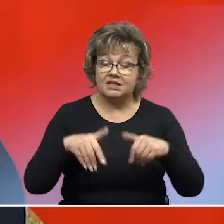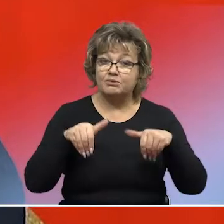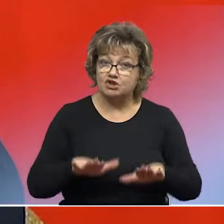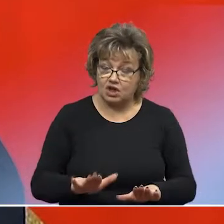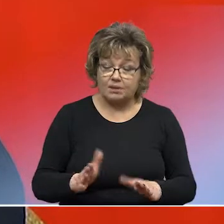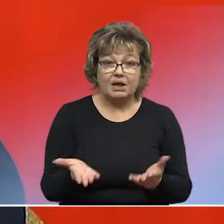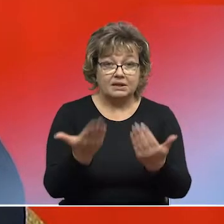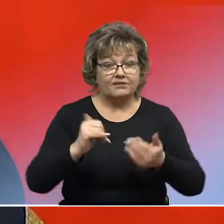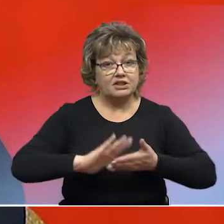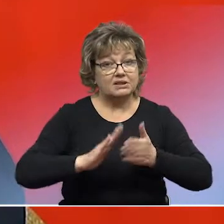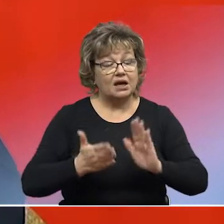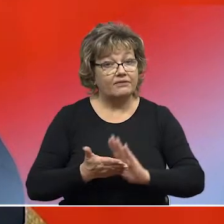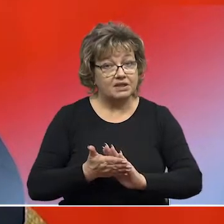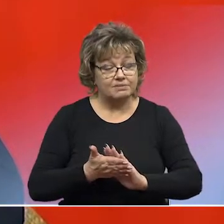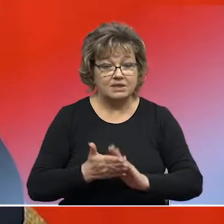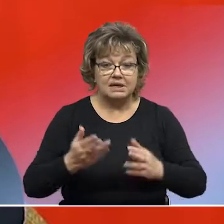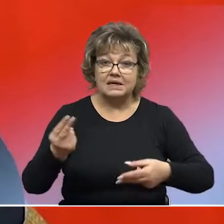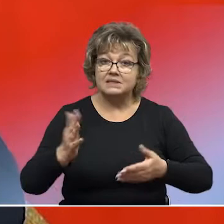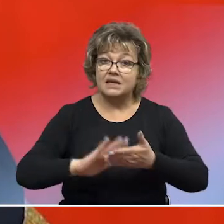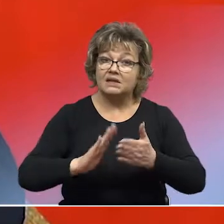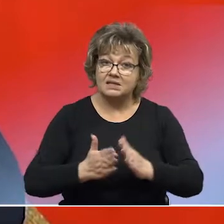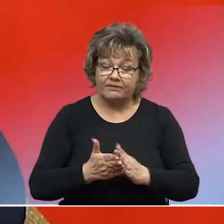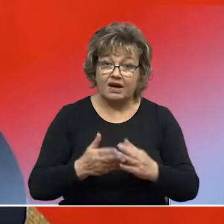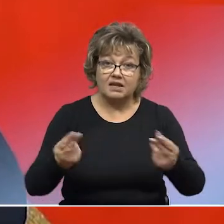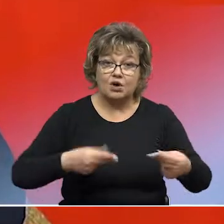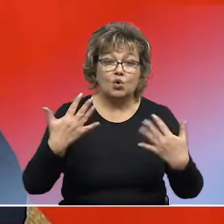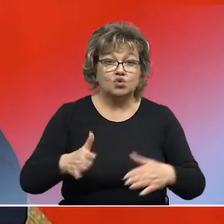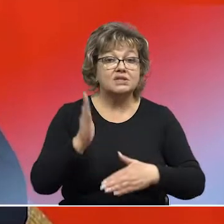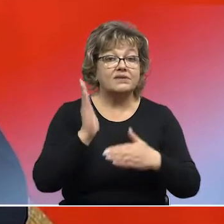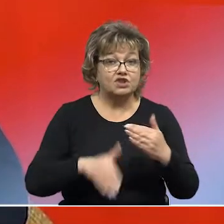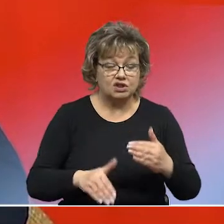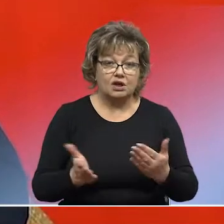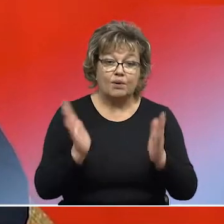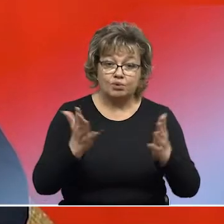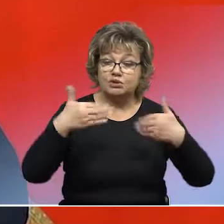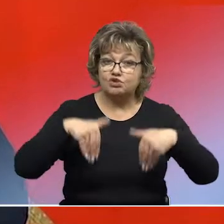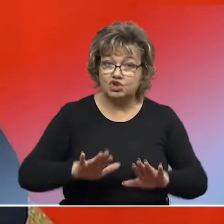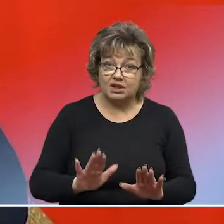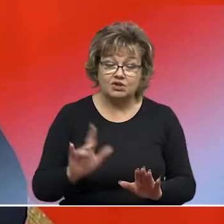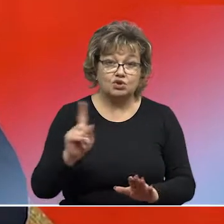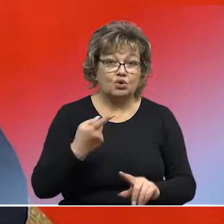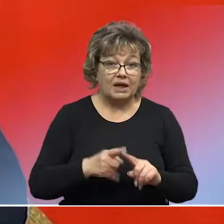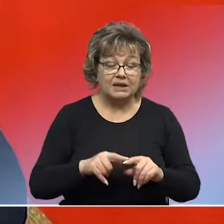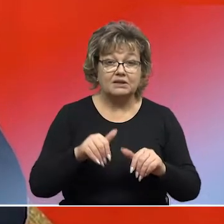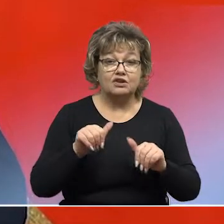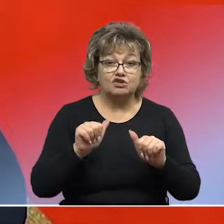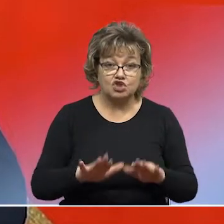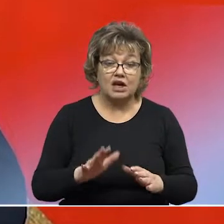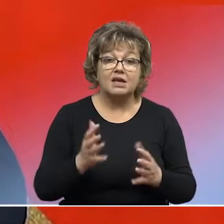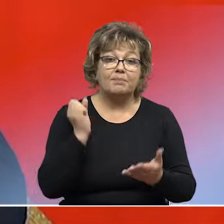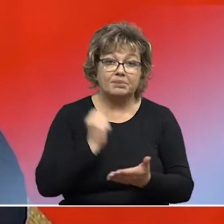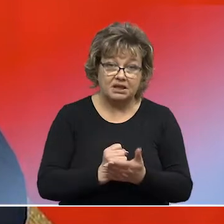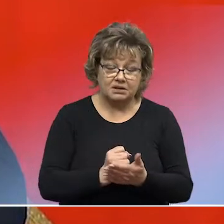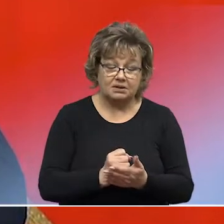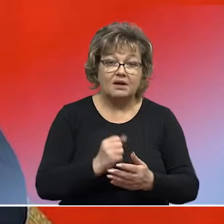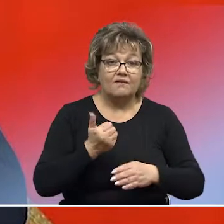решением. Давайте договоримся. Я знаю, что согласования в целом уже завершены. Будем считать, что это решение принято. Прошу эти